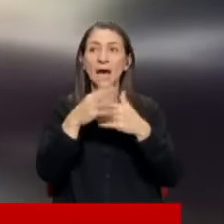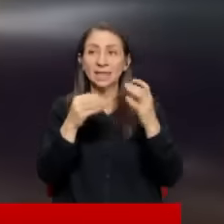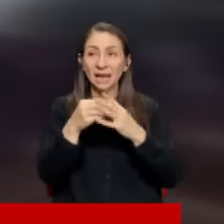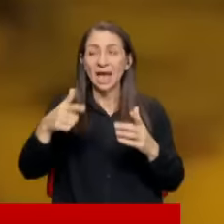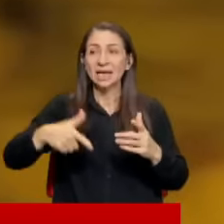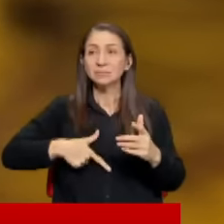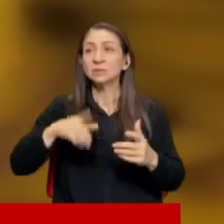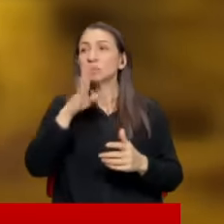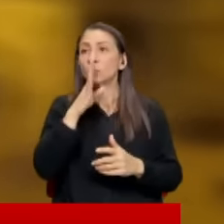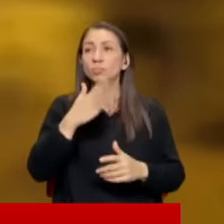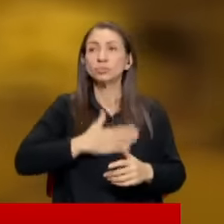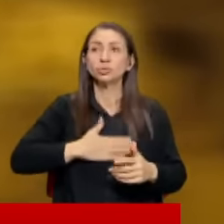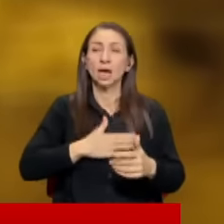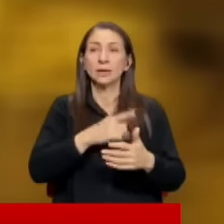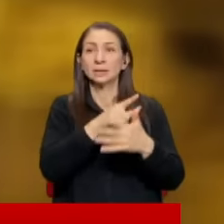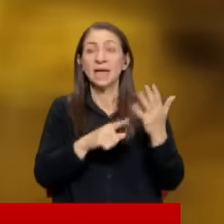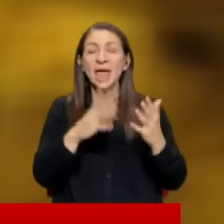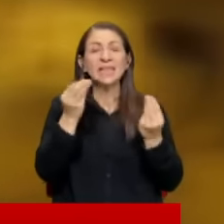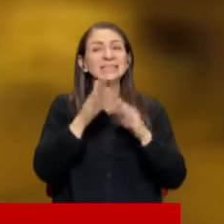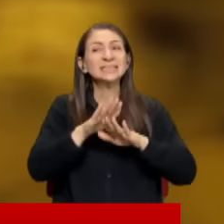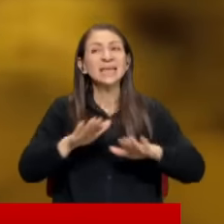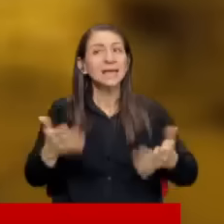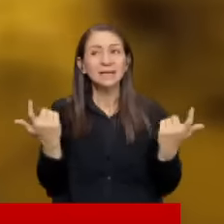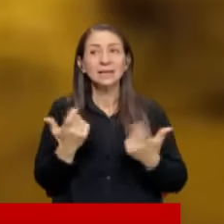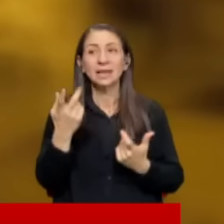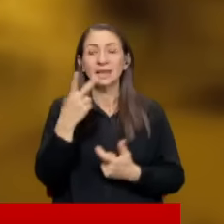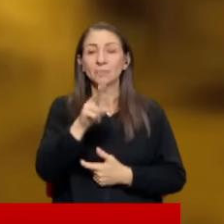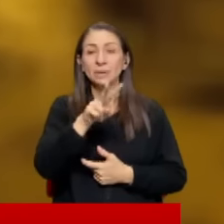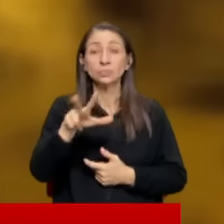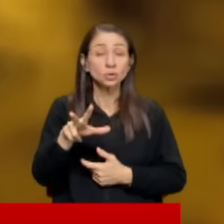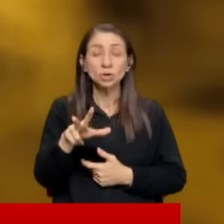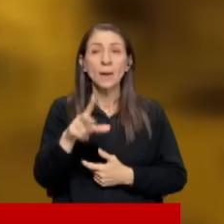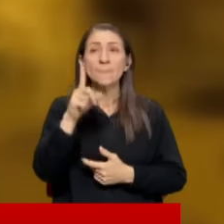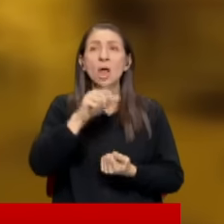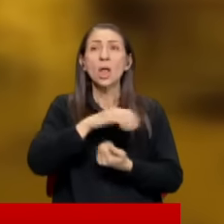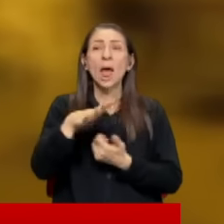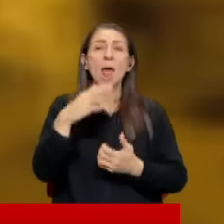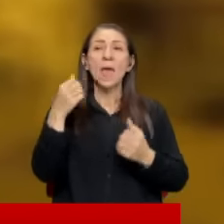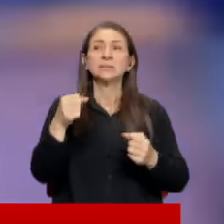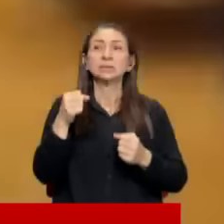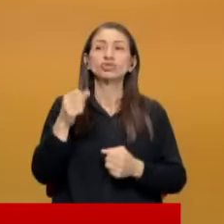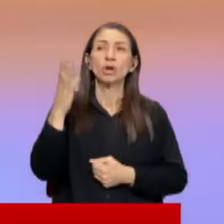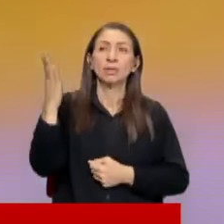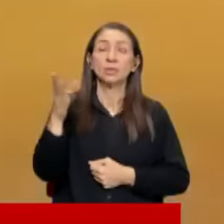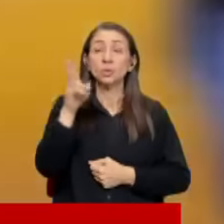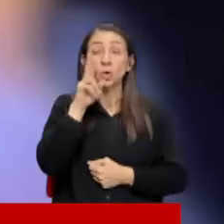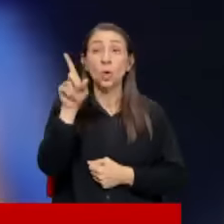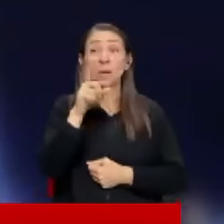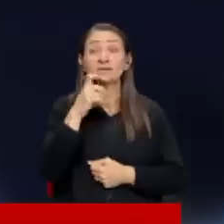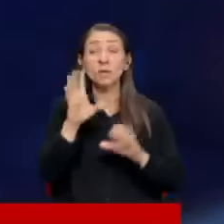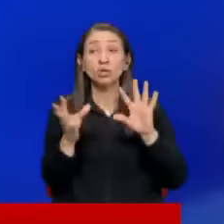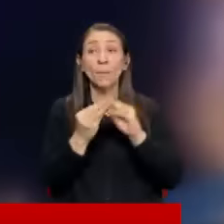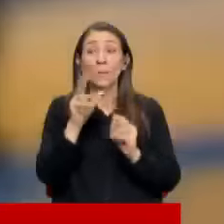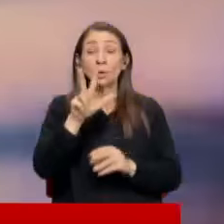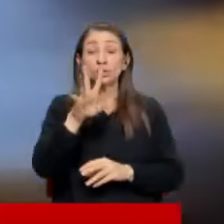İzmir, Kocaeli, Bursa izliyor. En sakin şehir de 2023'te bir olayla Erzincan oldu. Son 10 yılda ise